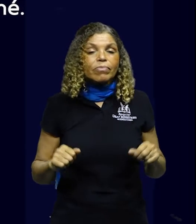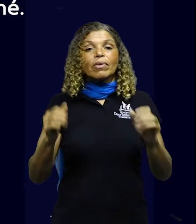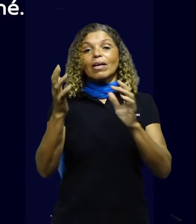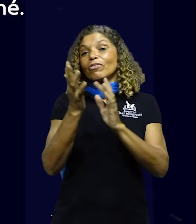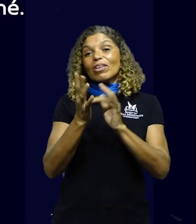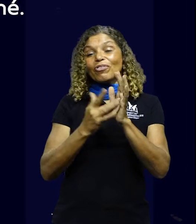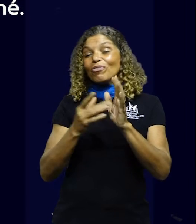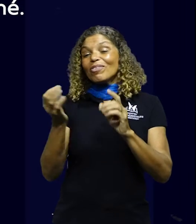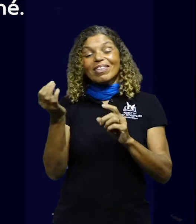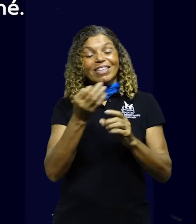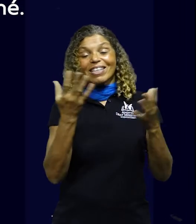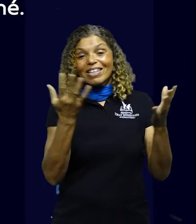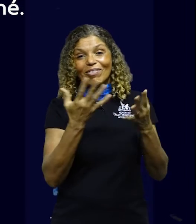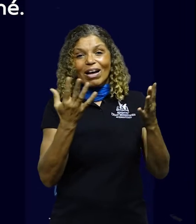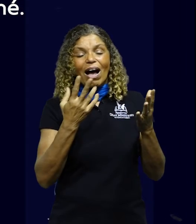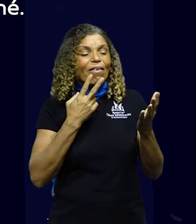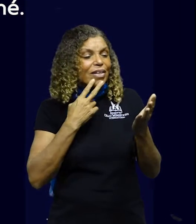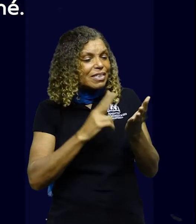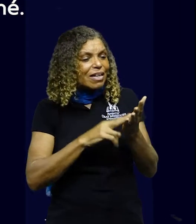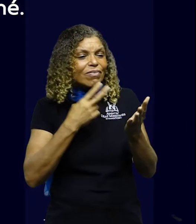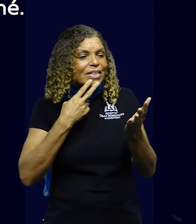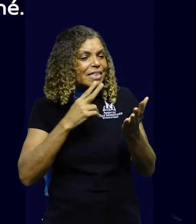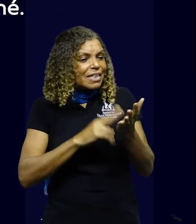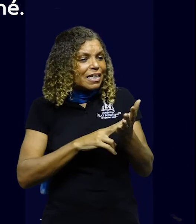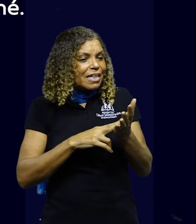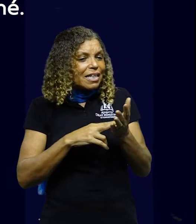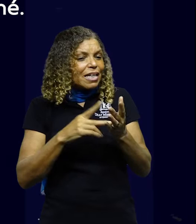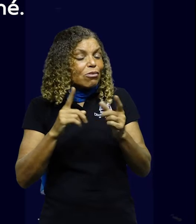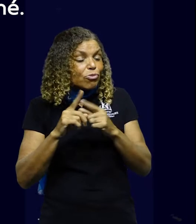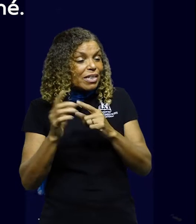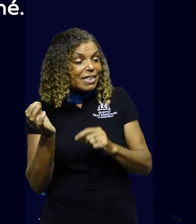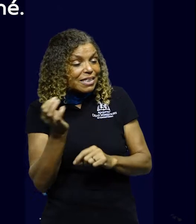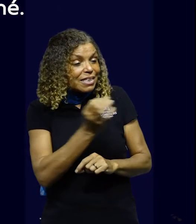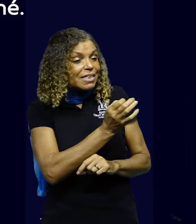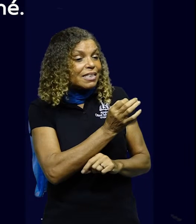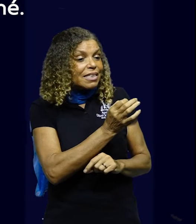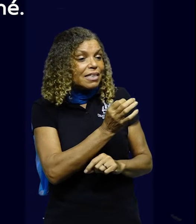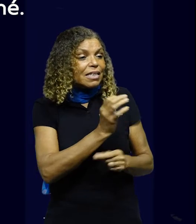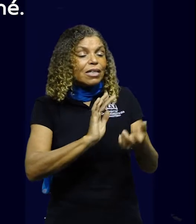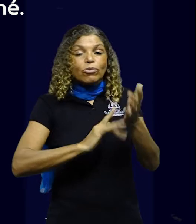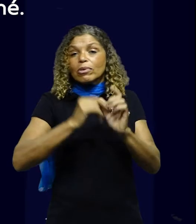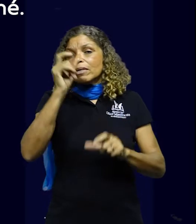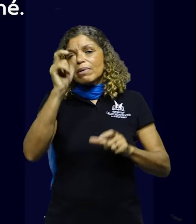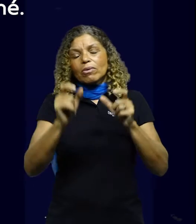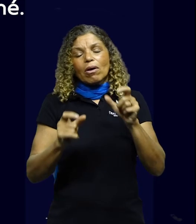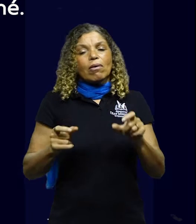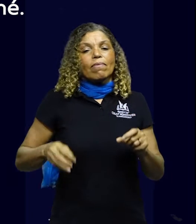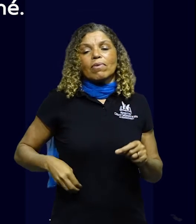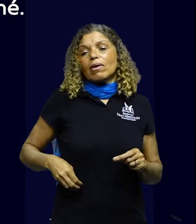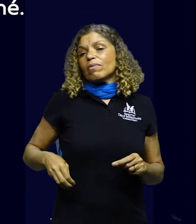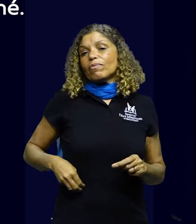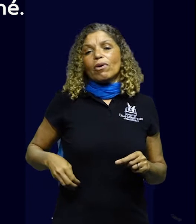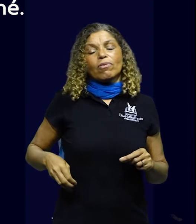dit, « en vérité, je vous le dis, leur répliqua Jésus, quiconque se livre au